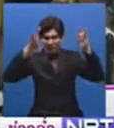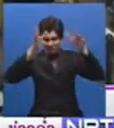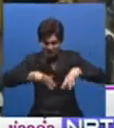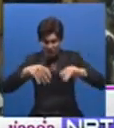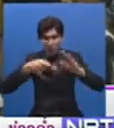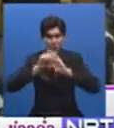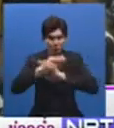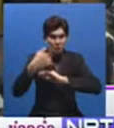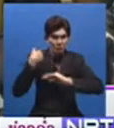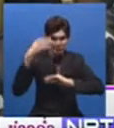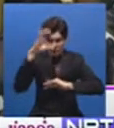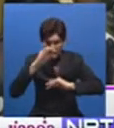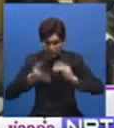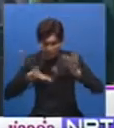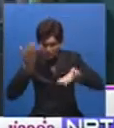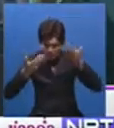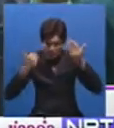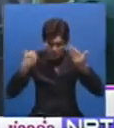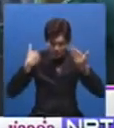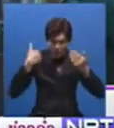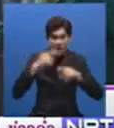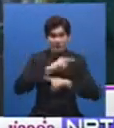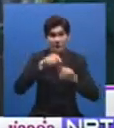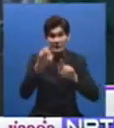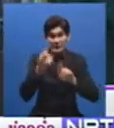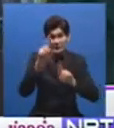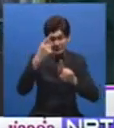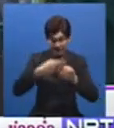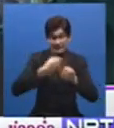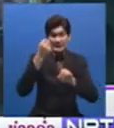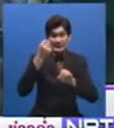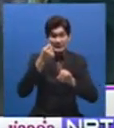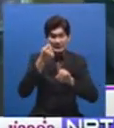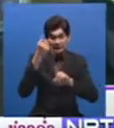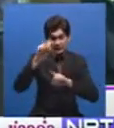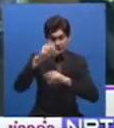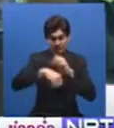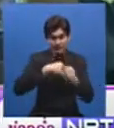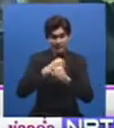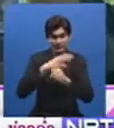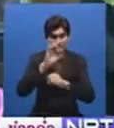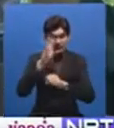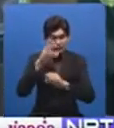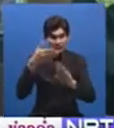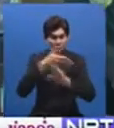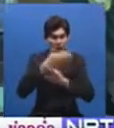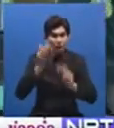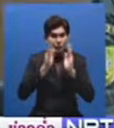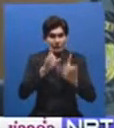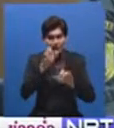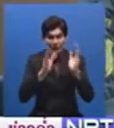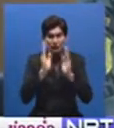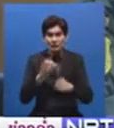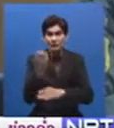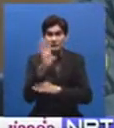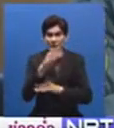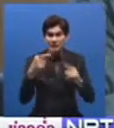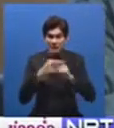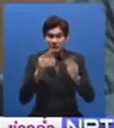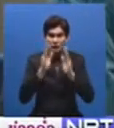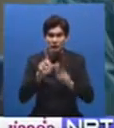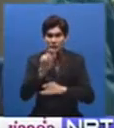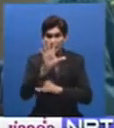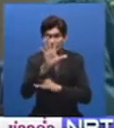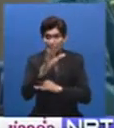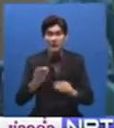หวัดปทุมธานีถล่มระหว่างการก่อสร้างเมื่อวันที่11ถึง15สิงหาคมที่ผ่านมาทำให้มีผู้เสียชีวิต14คนและบาดเจ็บ